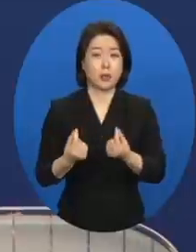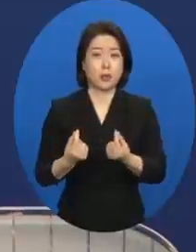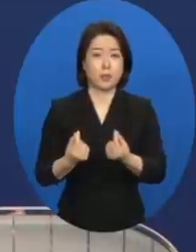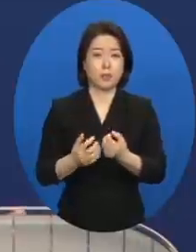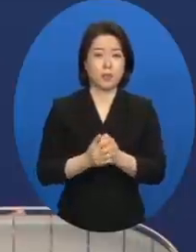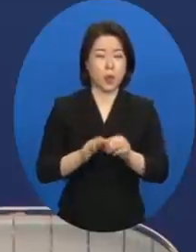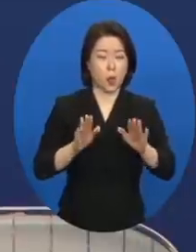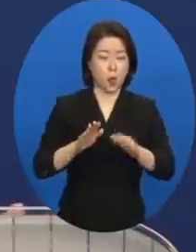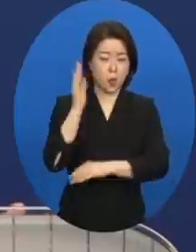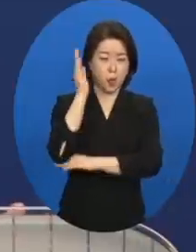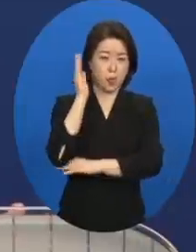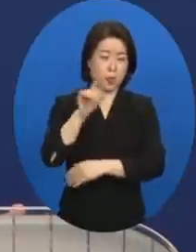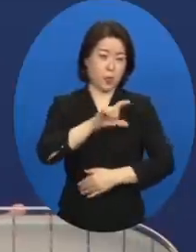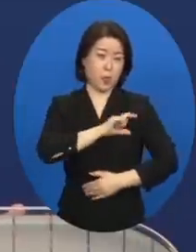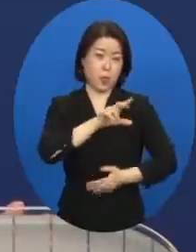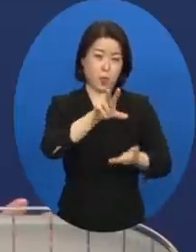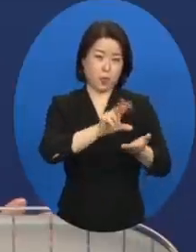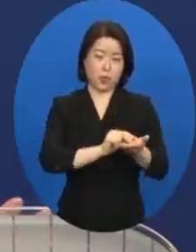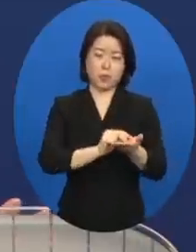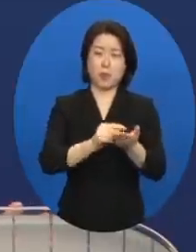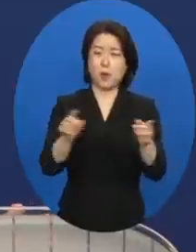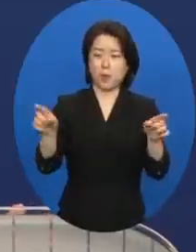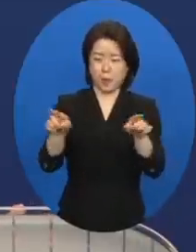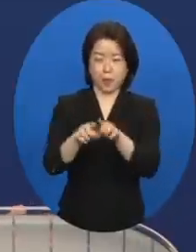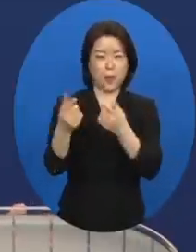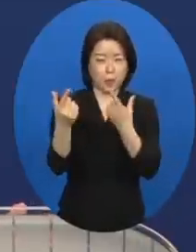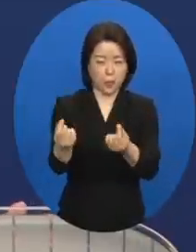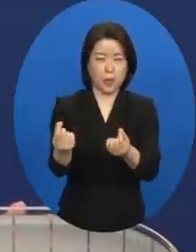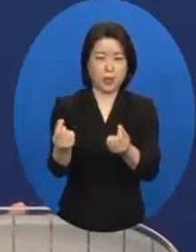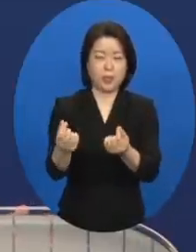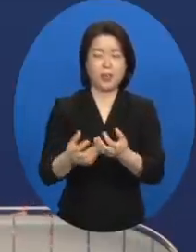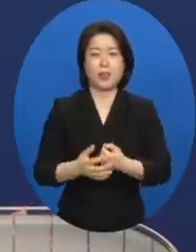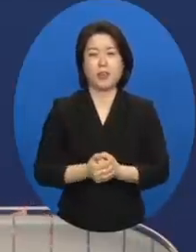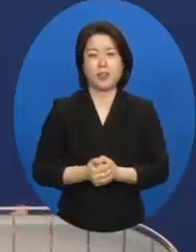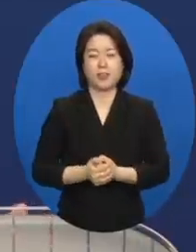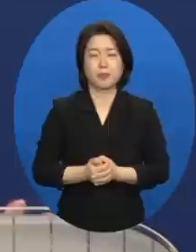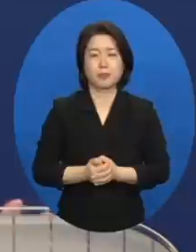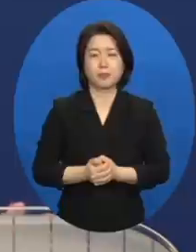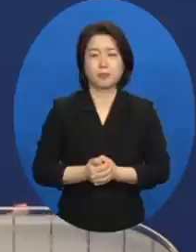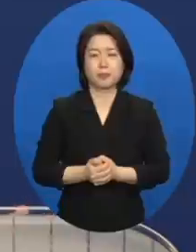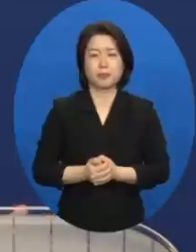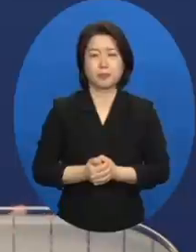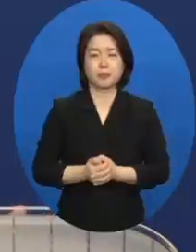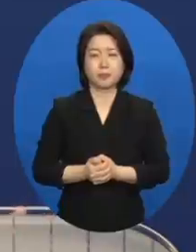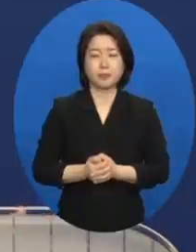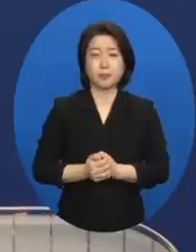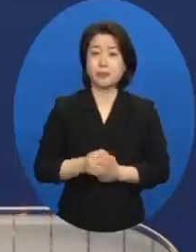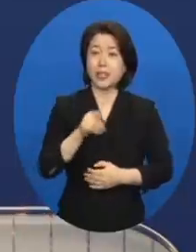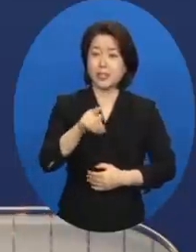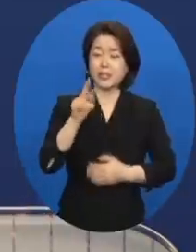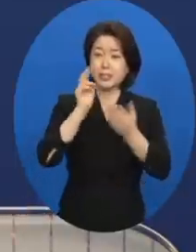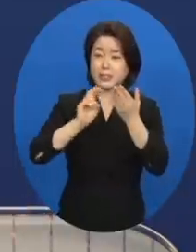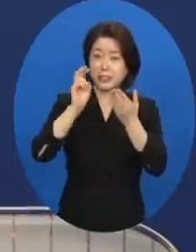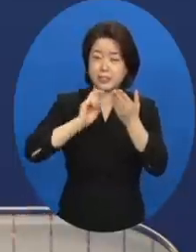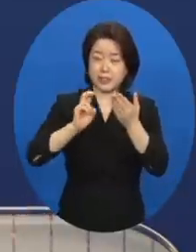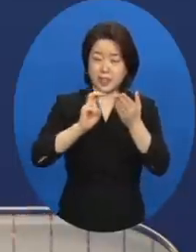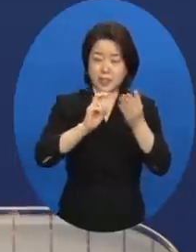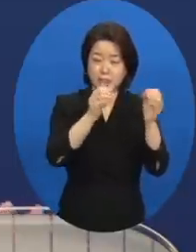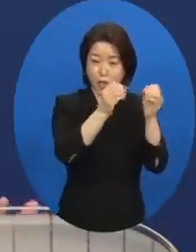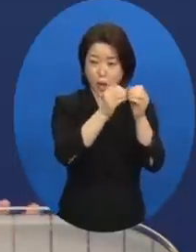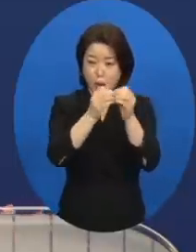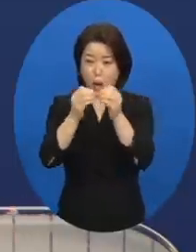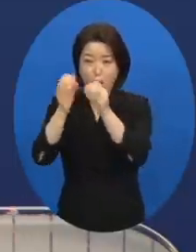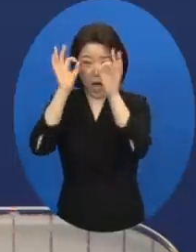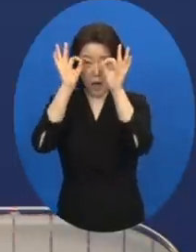오늘 설교 제목하고 같은 제목인데요. 그 찬양의 가사를 보면